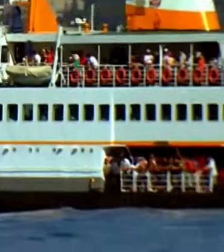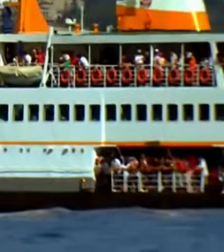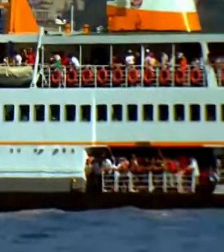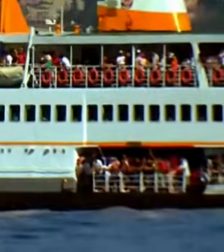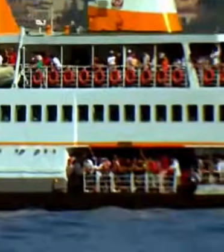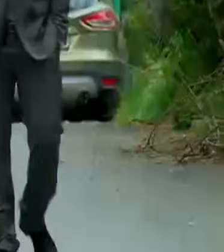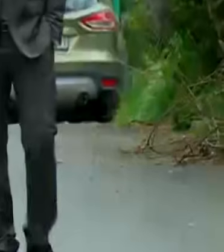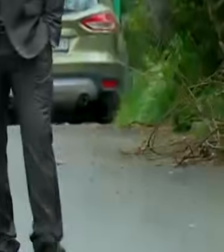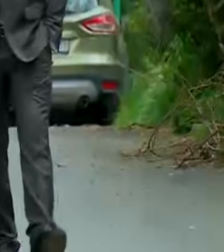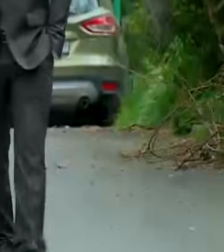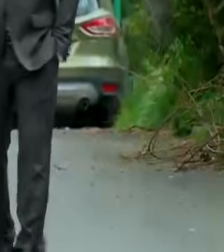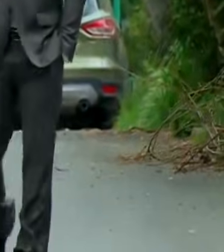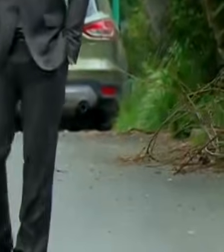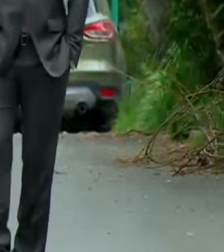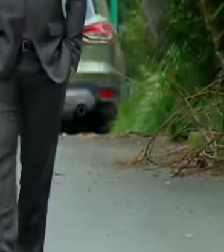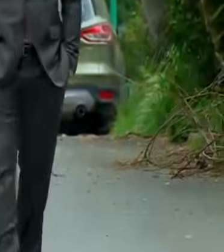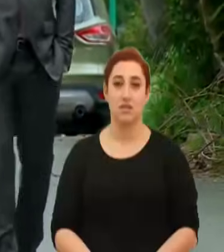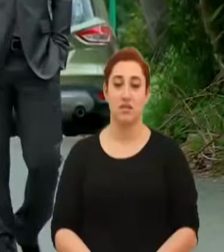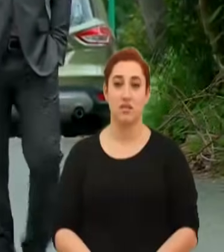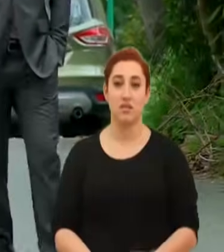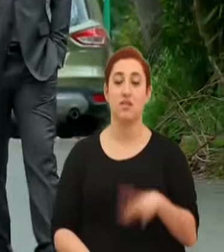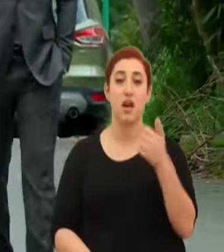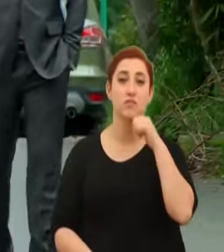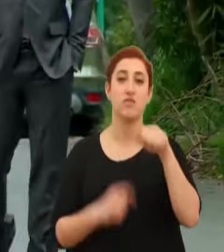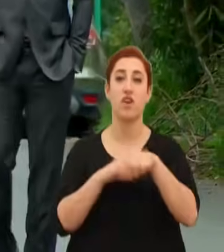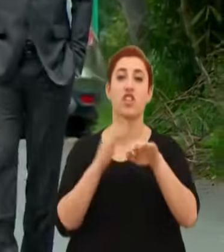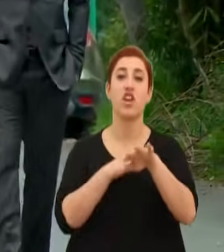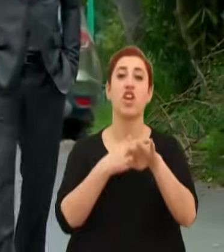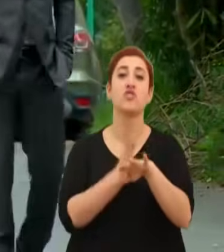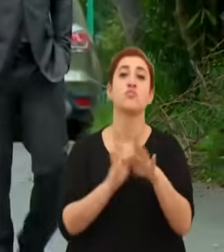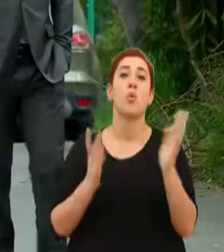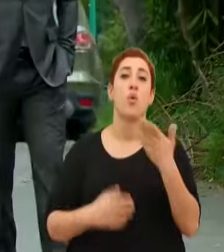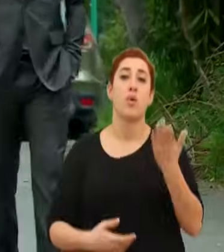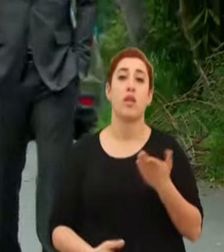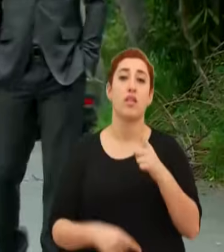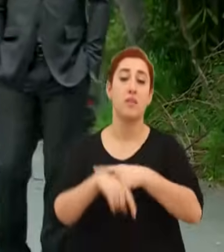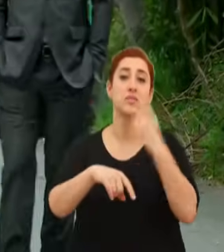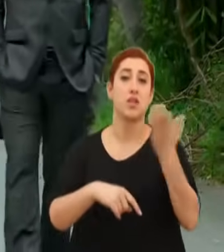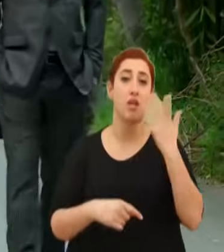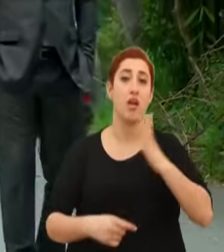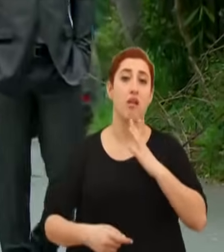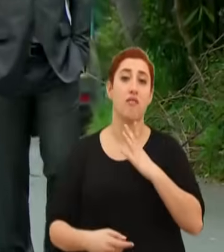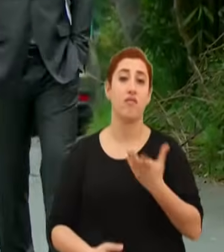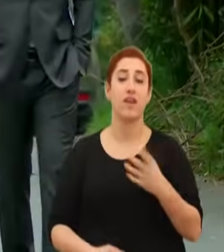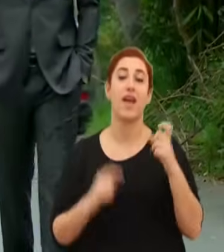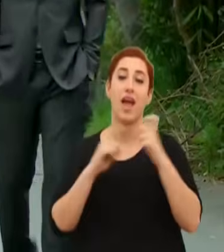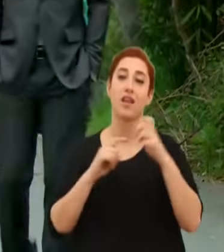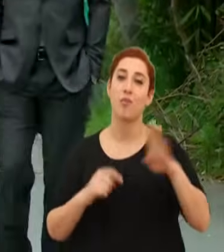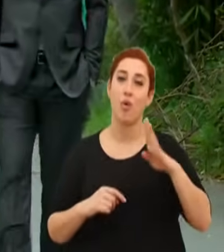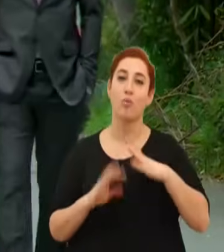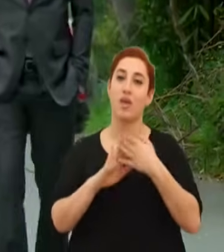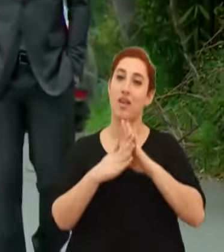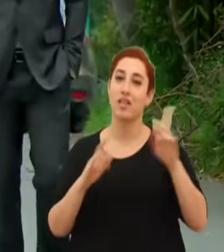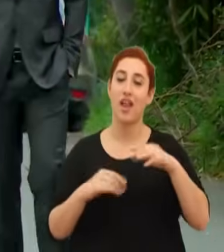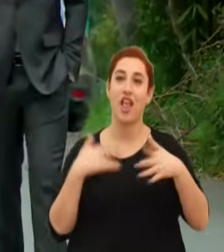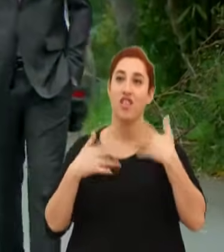Erdem'in elinde çiçek, çikolata. Kız istemeye gidiyorlar. Ya abicim vakit de geçmiyor daha ya. Daha bir saatimiz var. Ya Erdem oğlum ya,